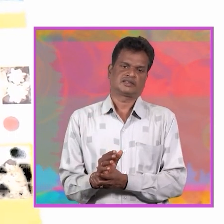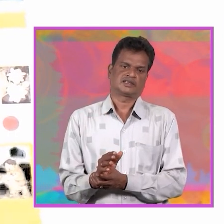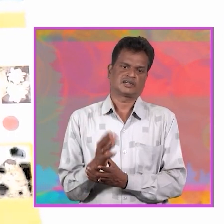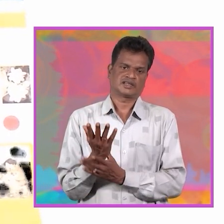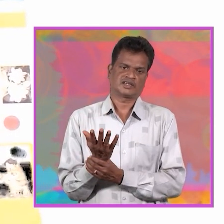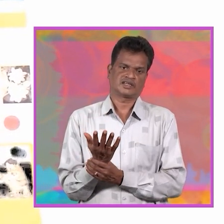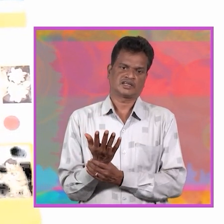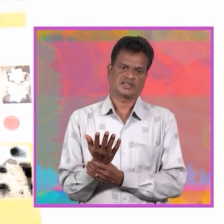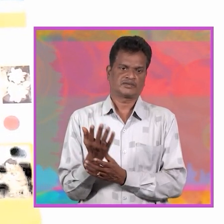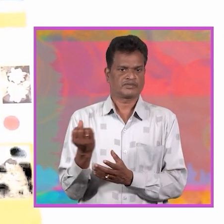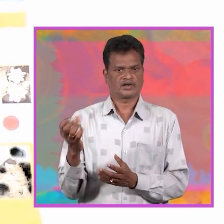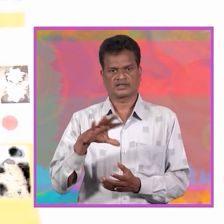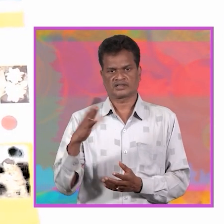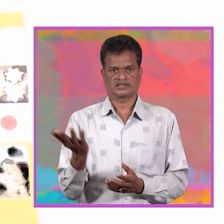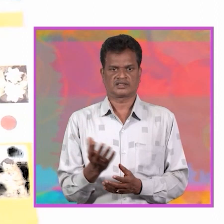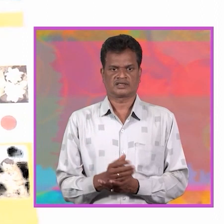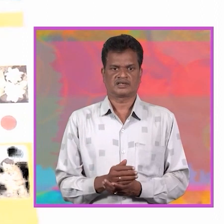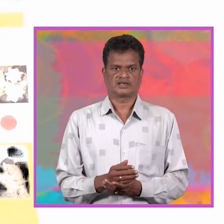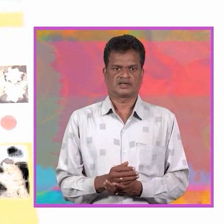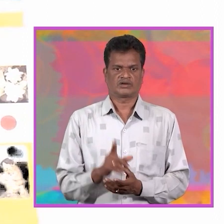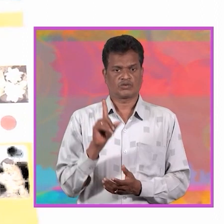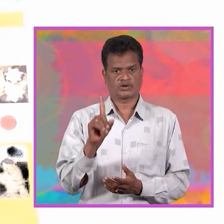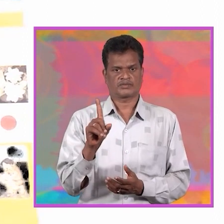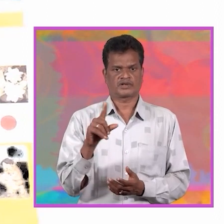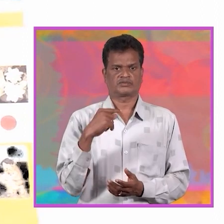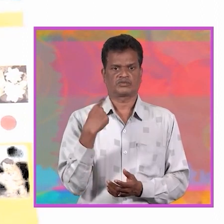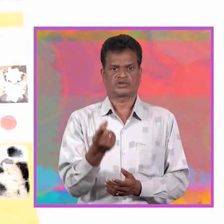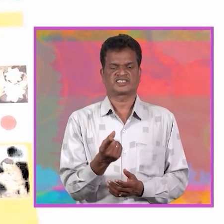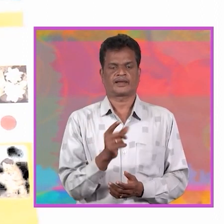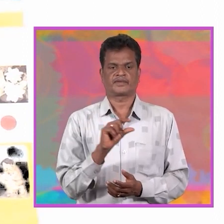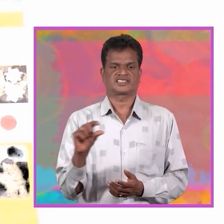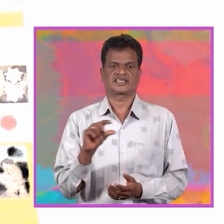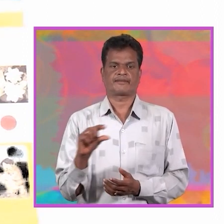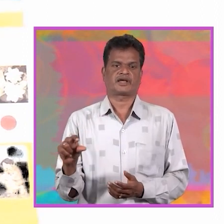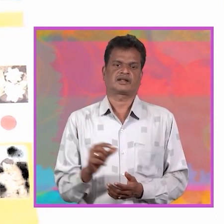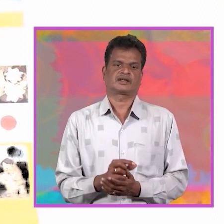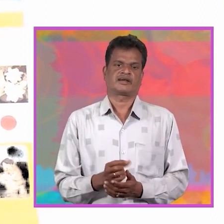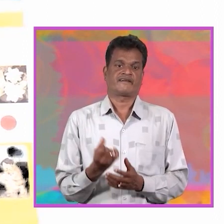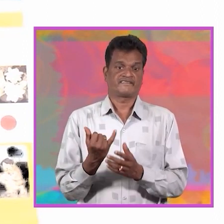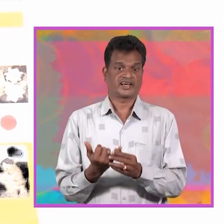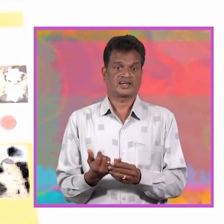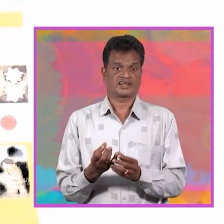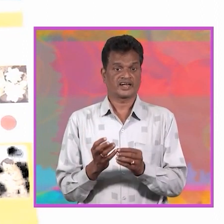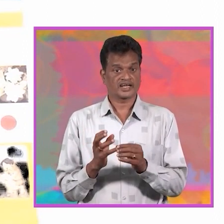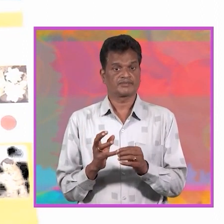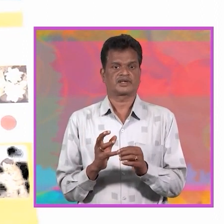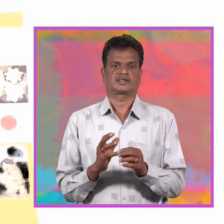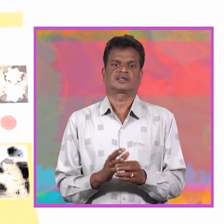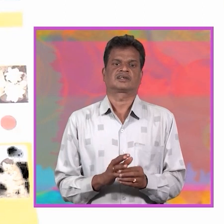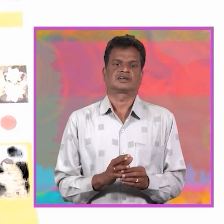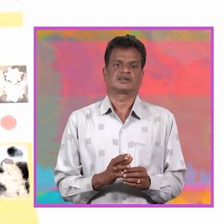நிறைய பாகங்கள் இருக்கு, அதில் ஒன்றை மட்டும் கூறுவது சினைப்பெயர். கையில் எடுத்துட்டோம்னா விரல் இருக்குது, நகம் இருக்குது, இதெல்லாம்